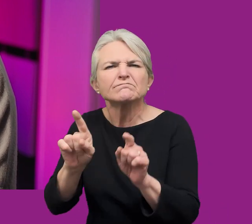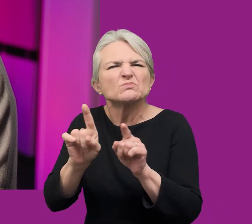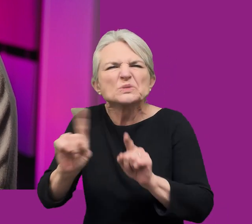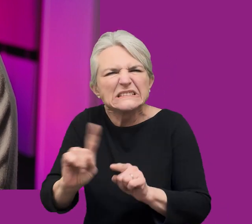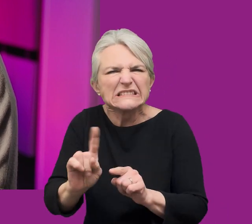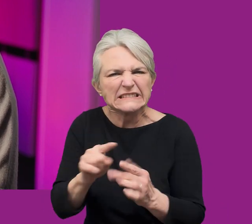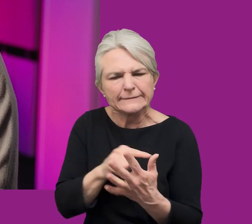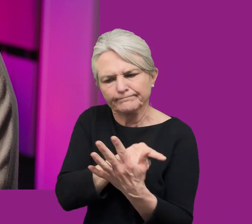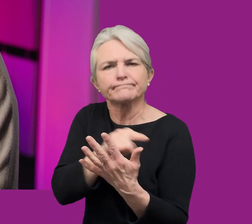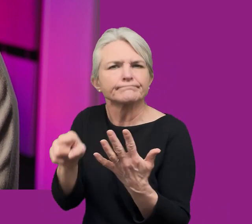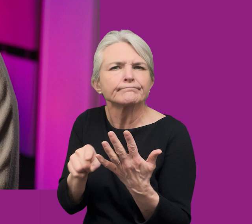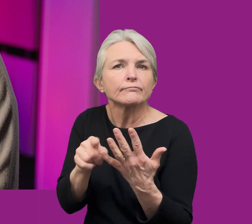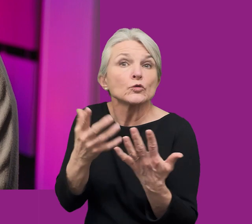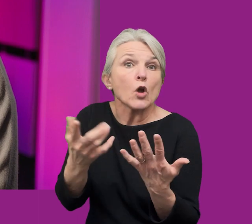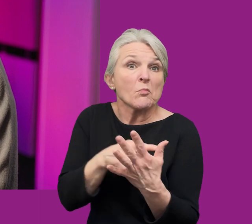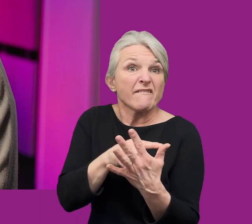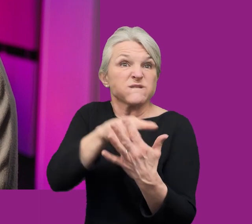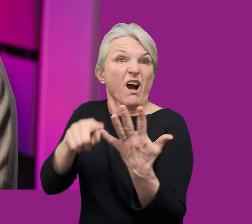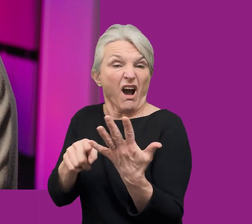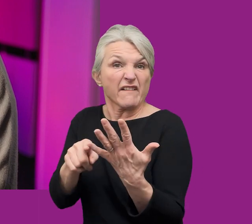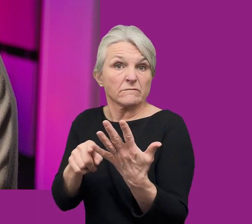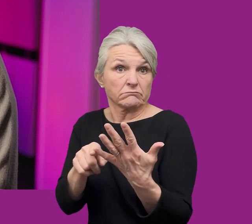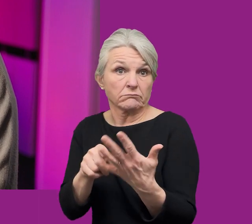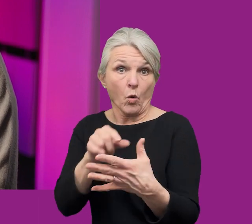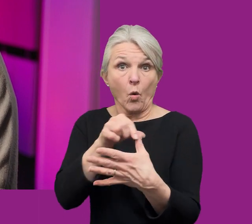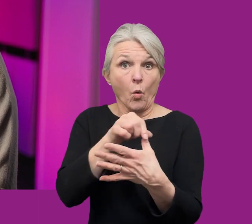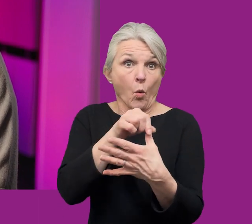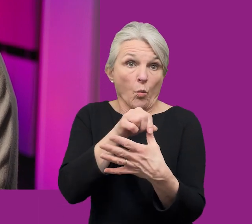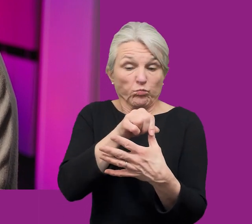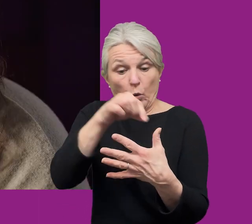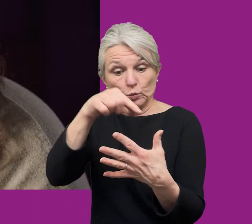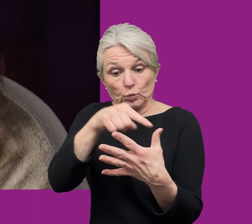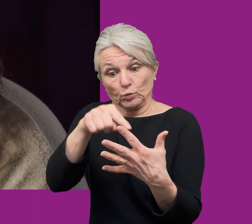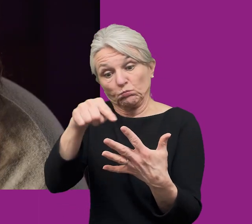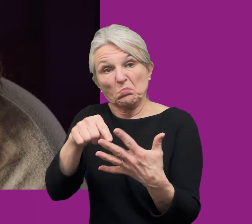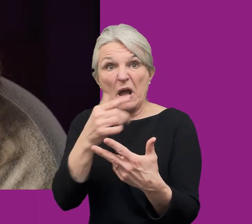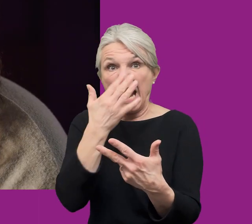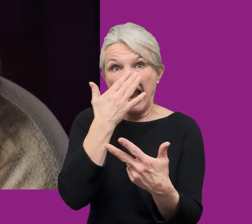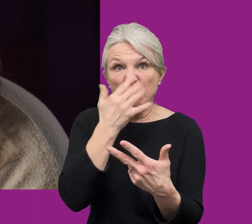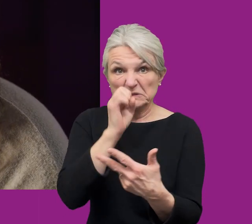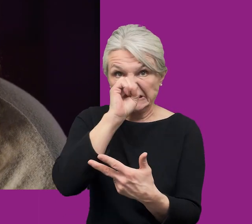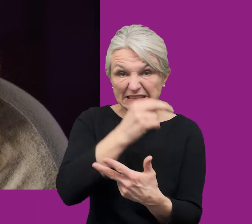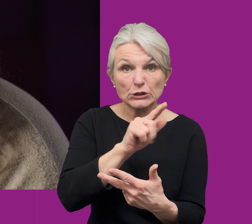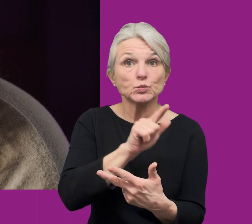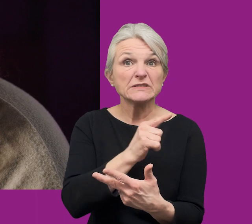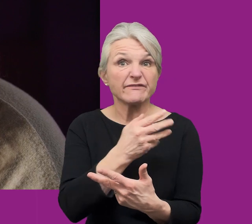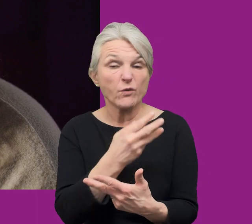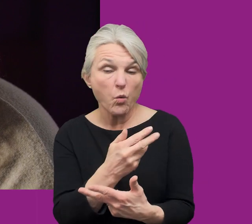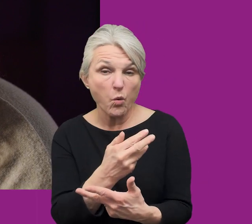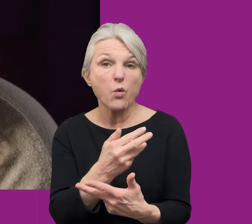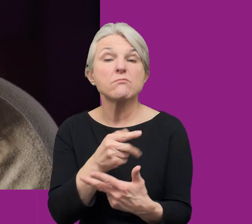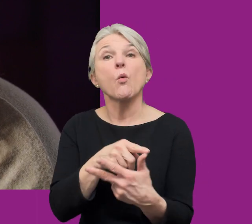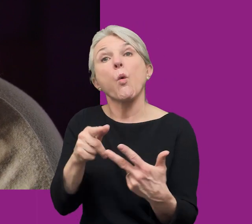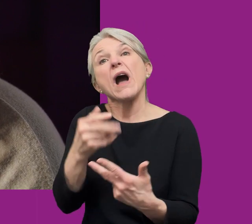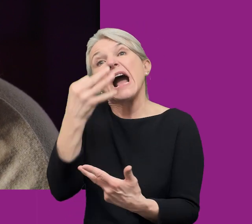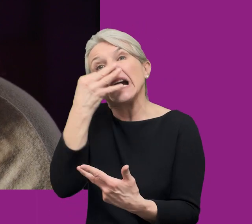allan o 5 rhwng 16 a 24 oed, neu'n 85 oed a throsodd. Mae'n debygol bod y grwpiau hyn yn cynnwys y rheini sy'n